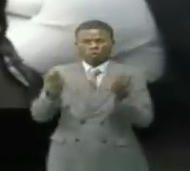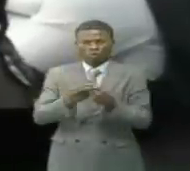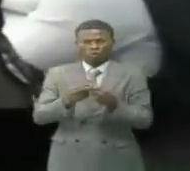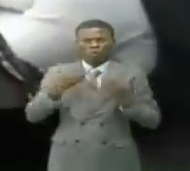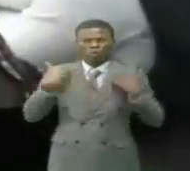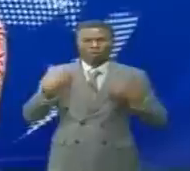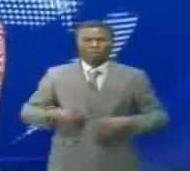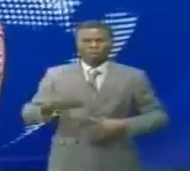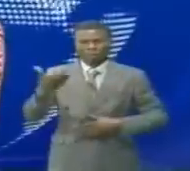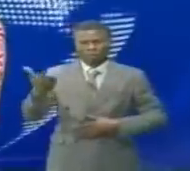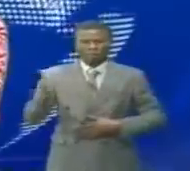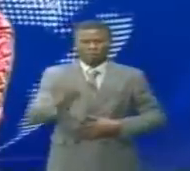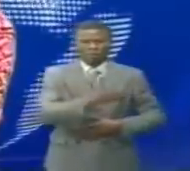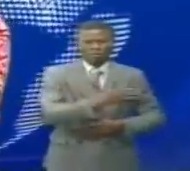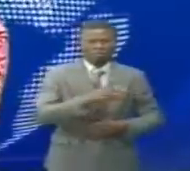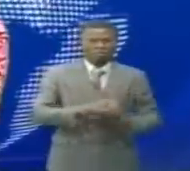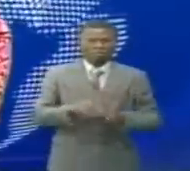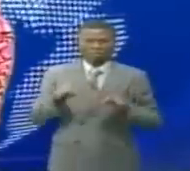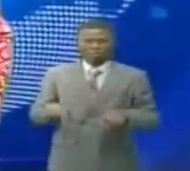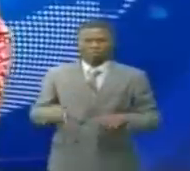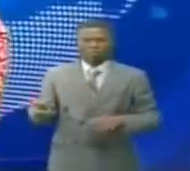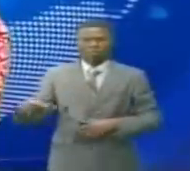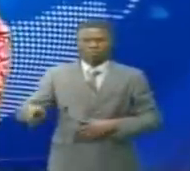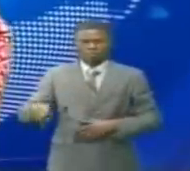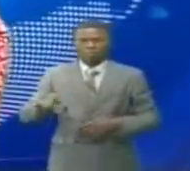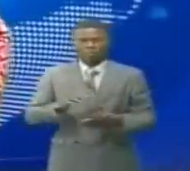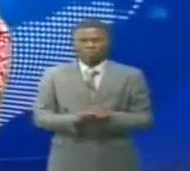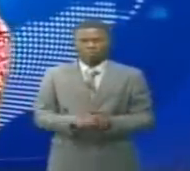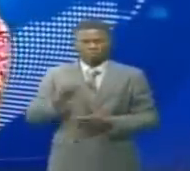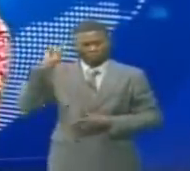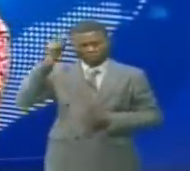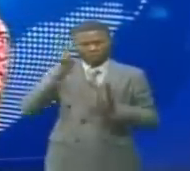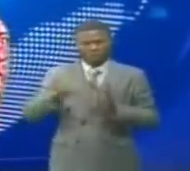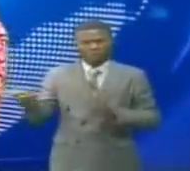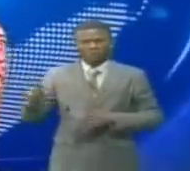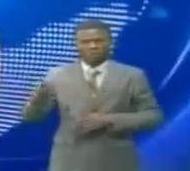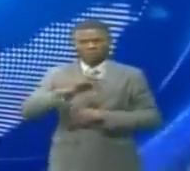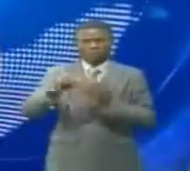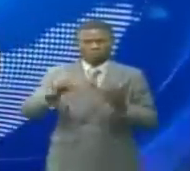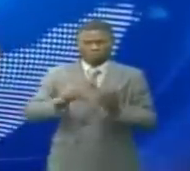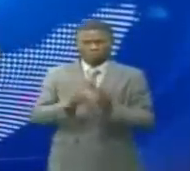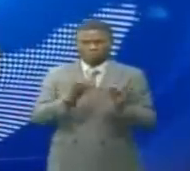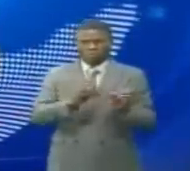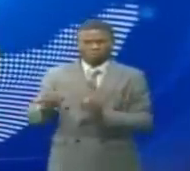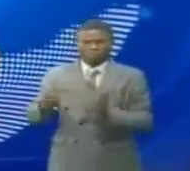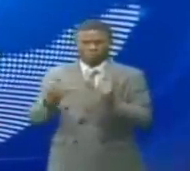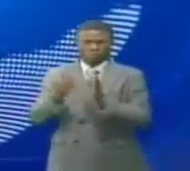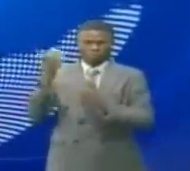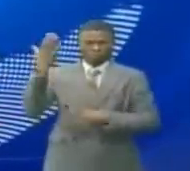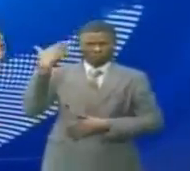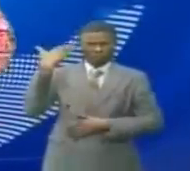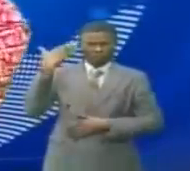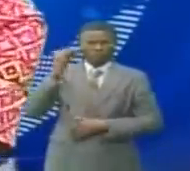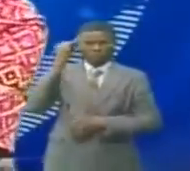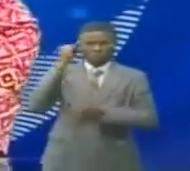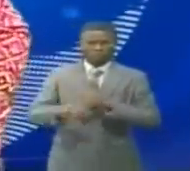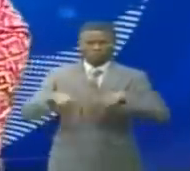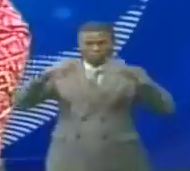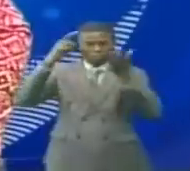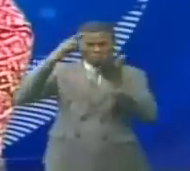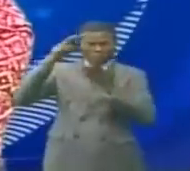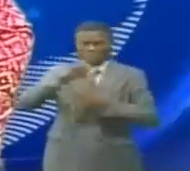santé. Rentrons en province où le gouverneur du Kasaï central a procédé le week-end dernier à la clôture de l'année